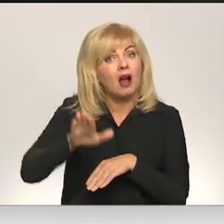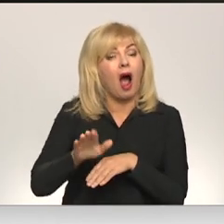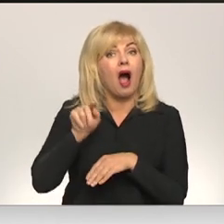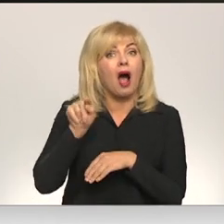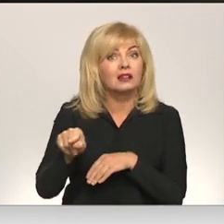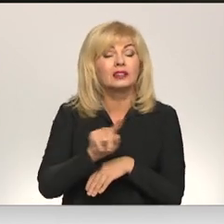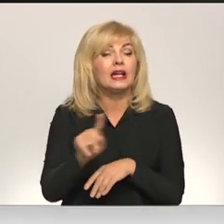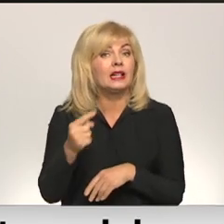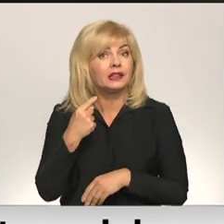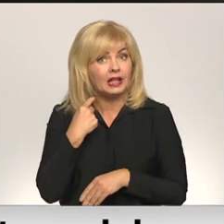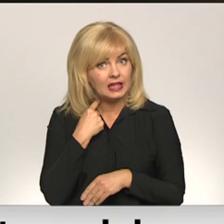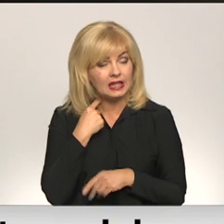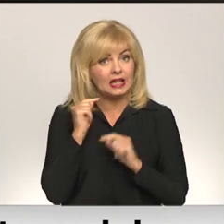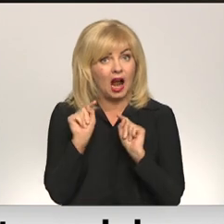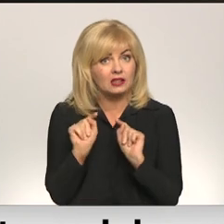tāda Rīgas,